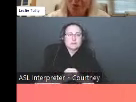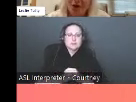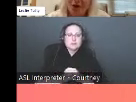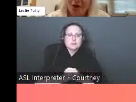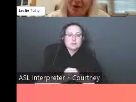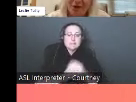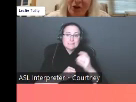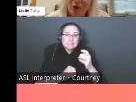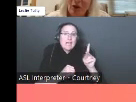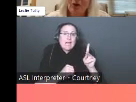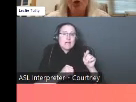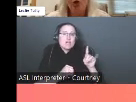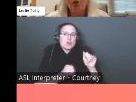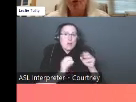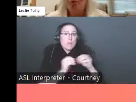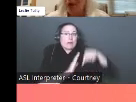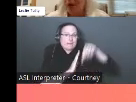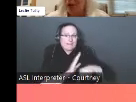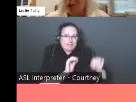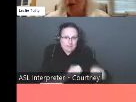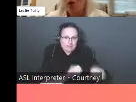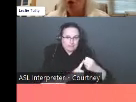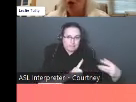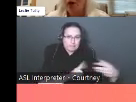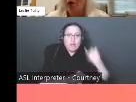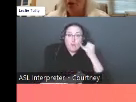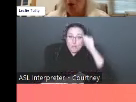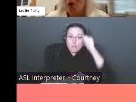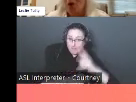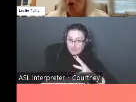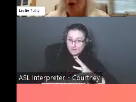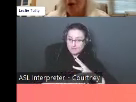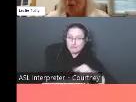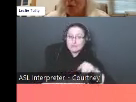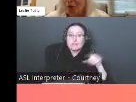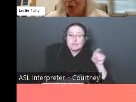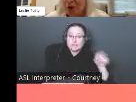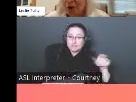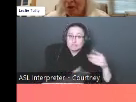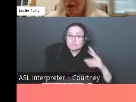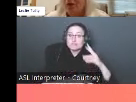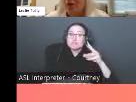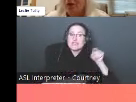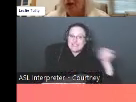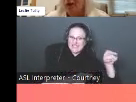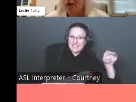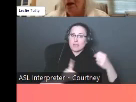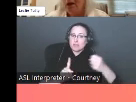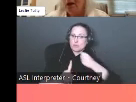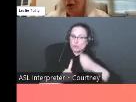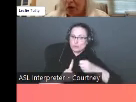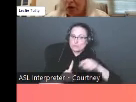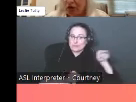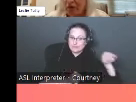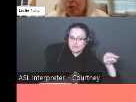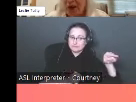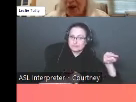refuges, donc des programmes communautaires également. Bon, Katrina pourrait parler plus